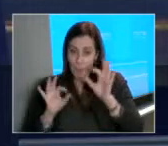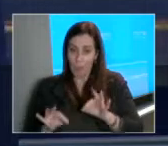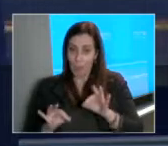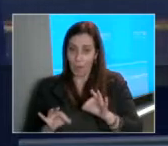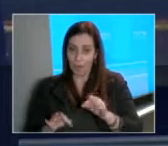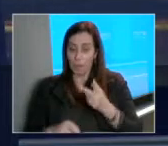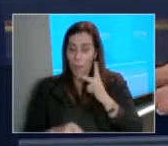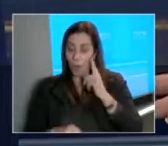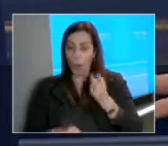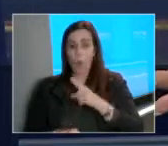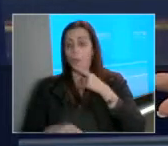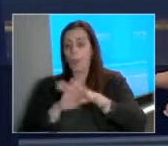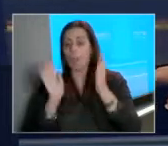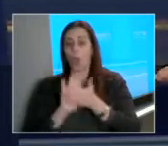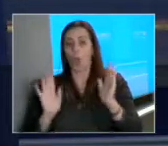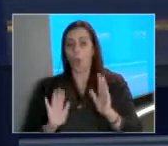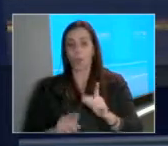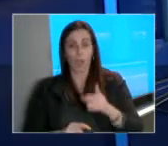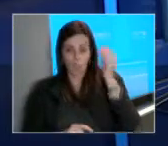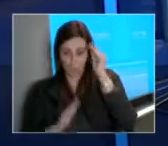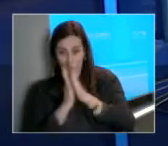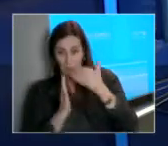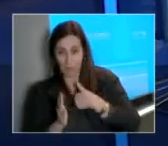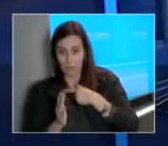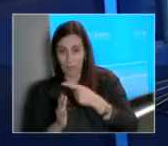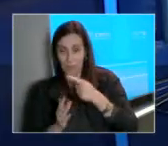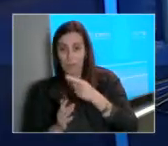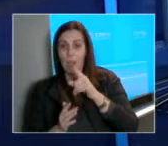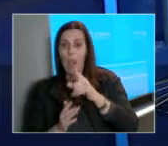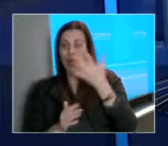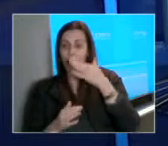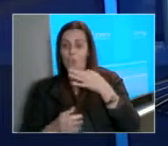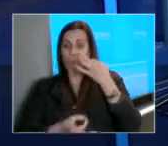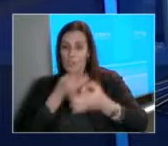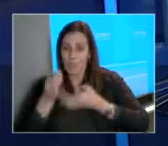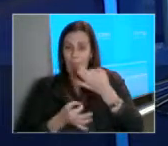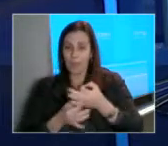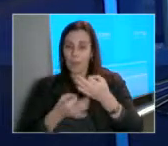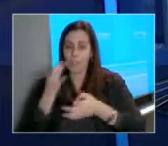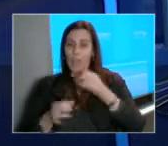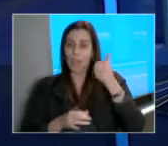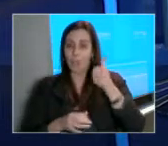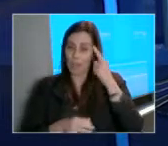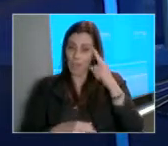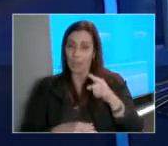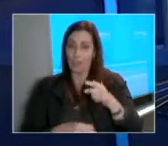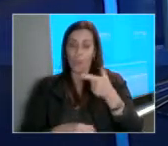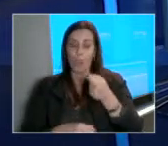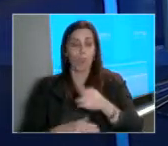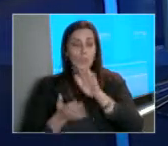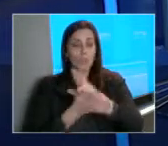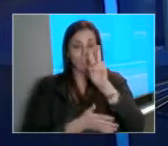במשאיר מבט לאומה, ולא אומר את כל האמת. זוכרת שביקשת ממני לבקש לך נתונים, אז היו סקרים, הנה הסקרים, הסקר הראשון לדעתי הוא של